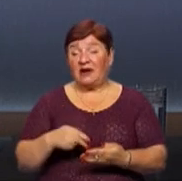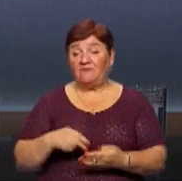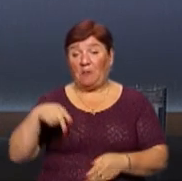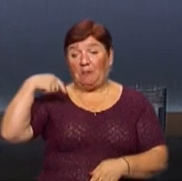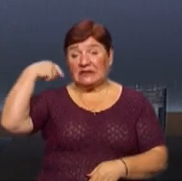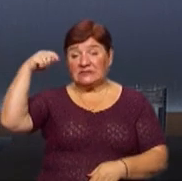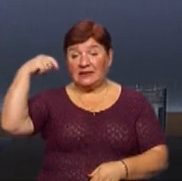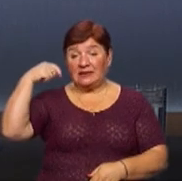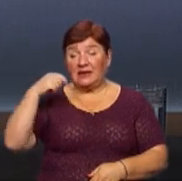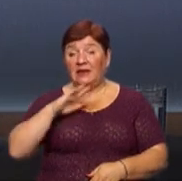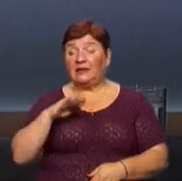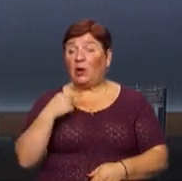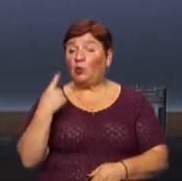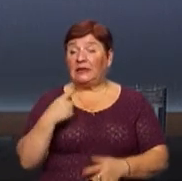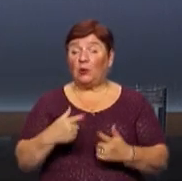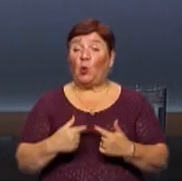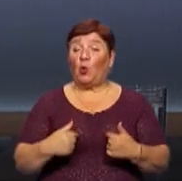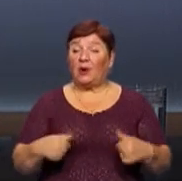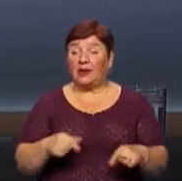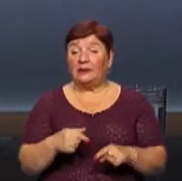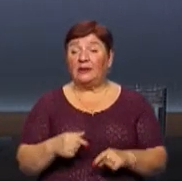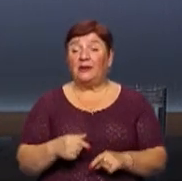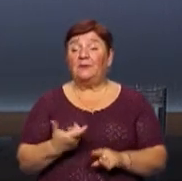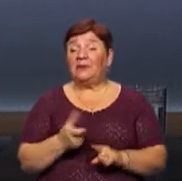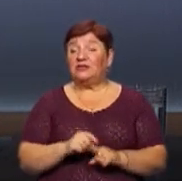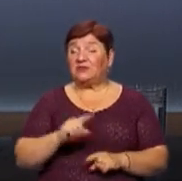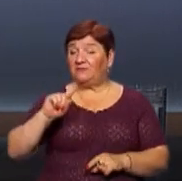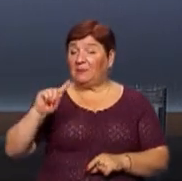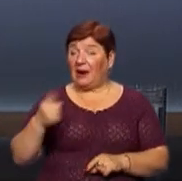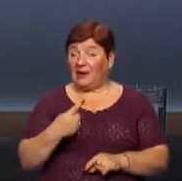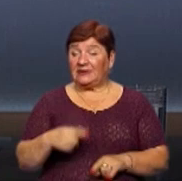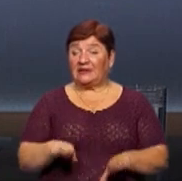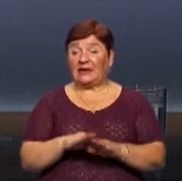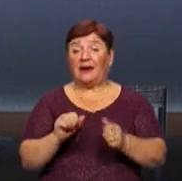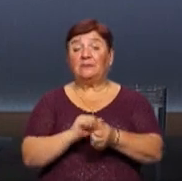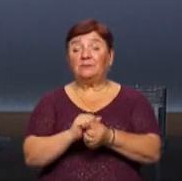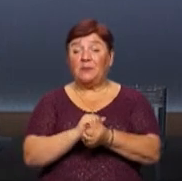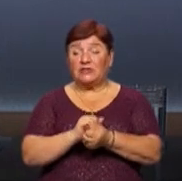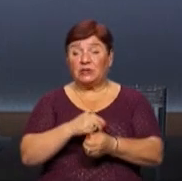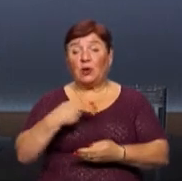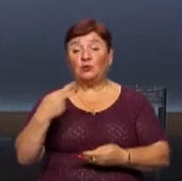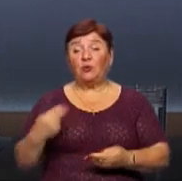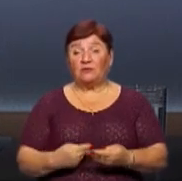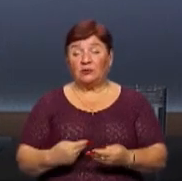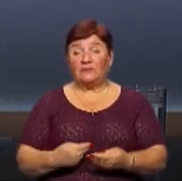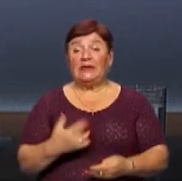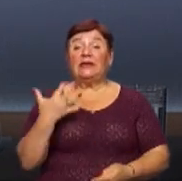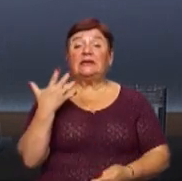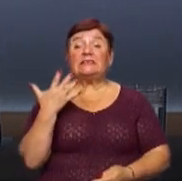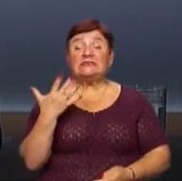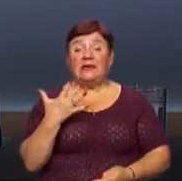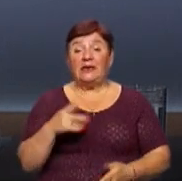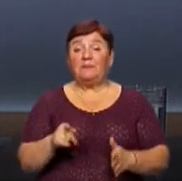Зеленський. І жоден державний орган не зможе більше вимагати таких паперових довідок. І мені цікаво,